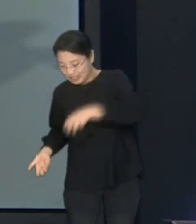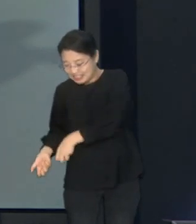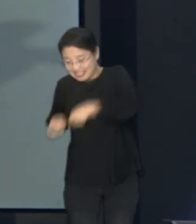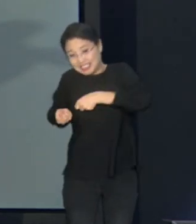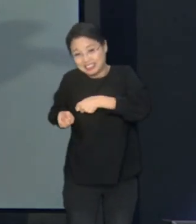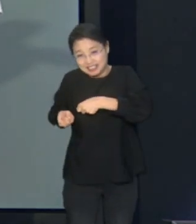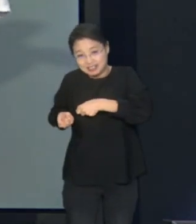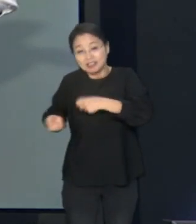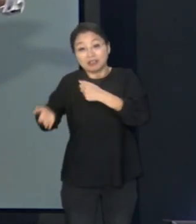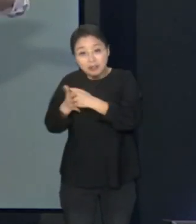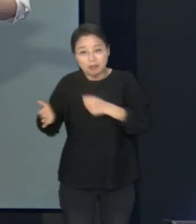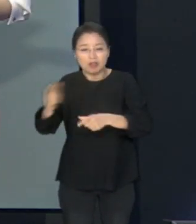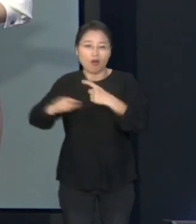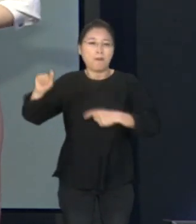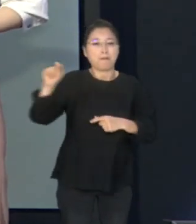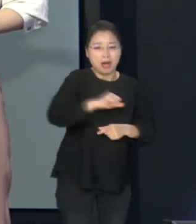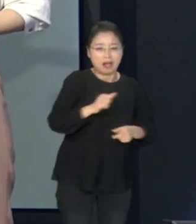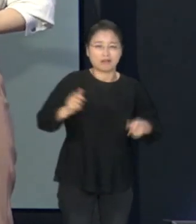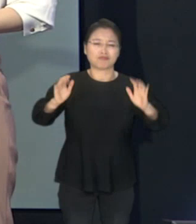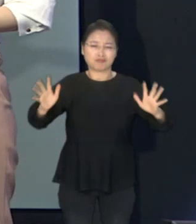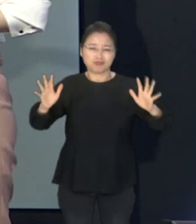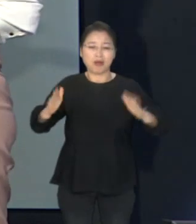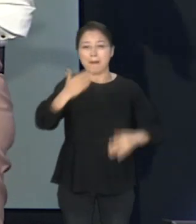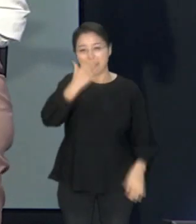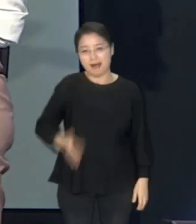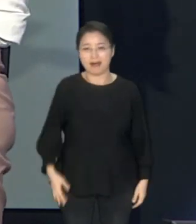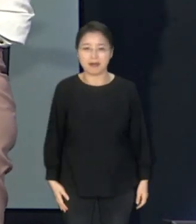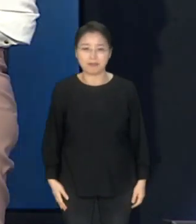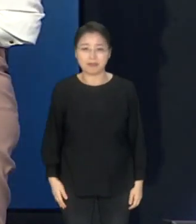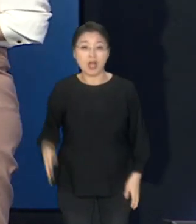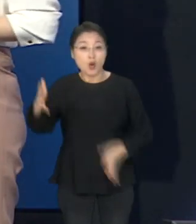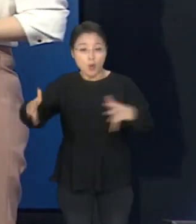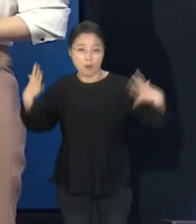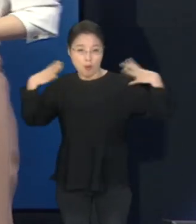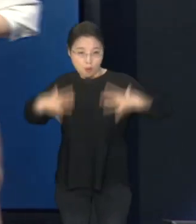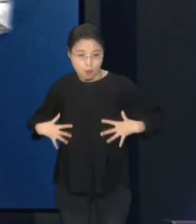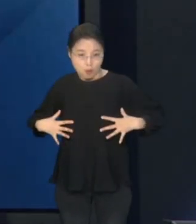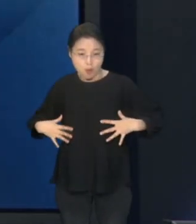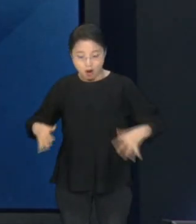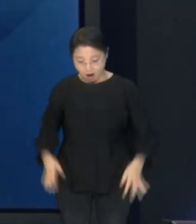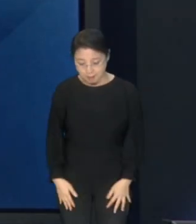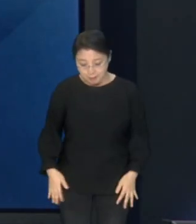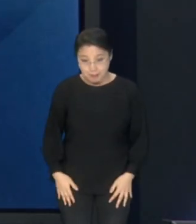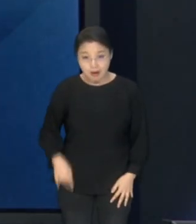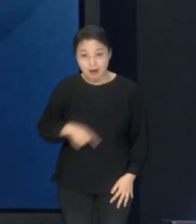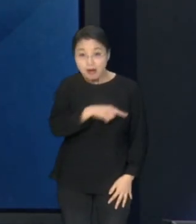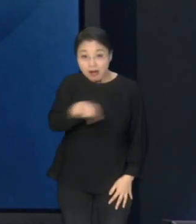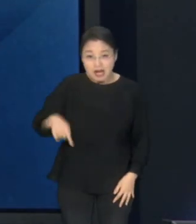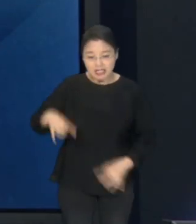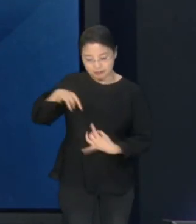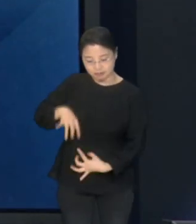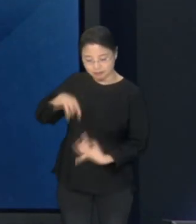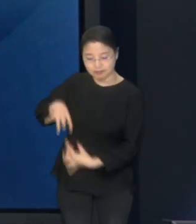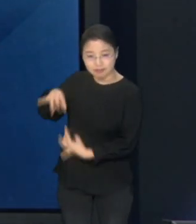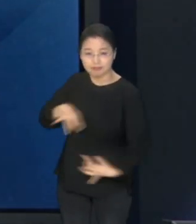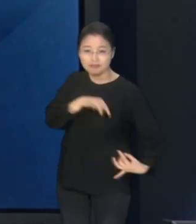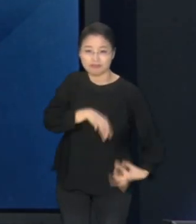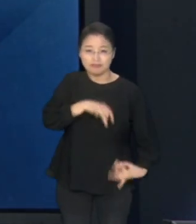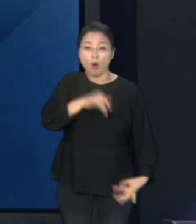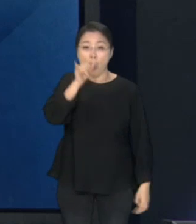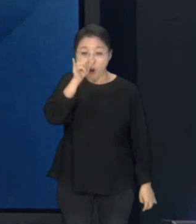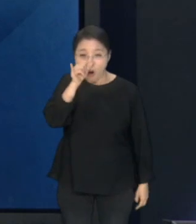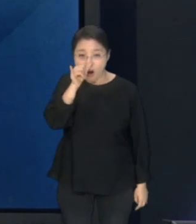당겨지면서 추진력을 높여주는 건데요. 로봇 슈트의 허벅지 앞쪽에는 센서가 달려